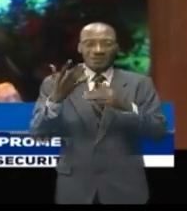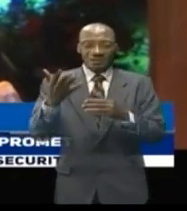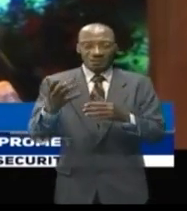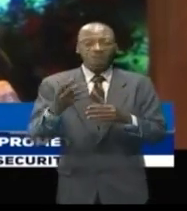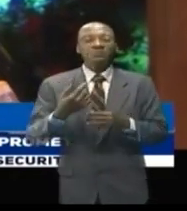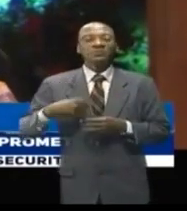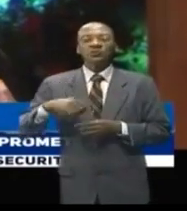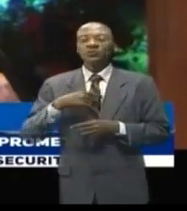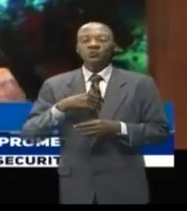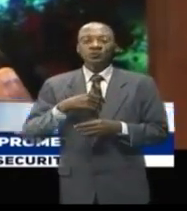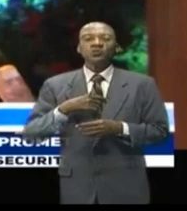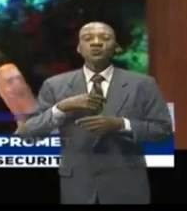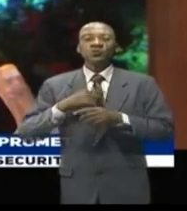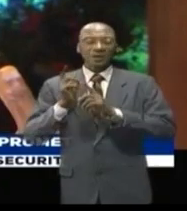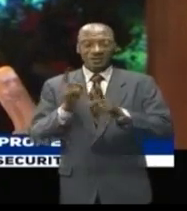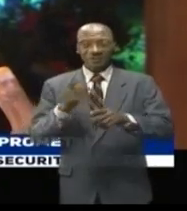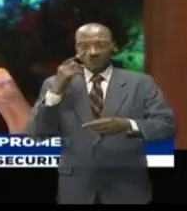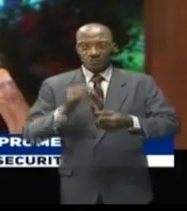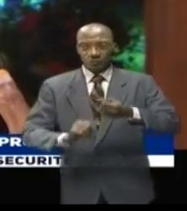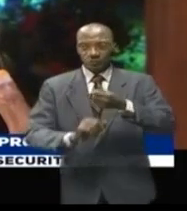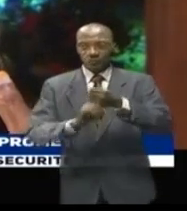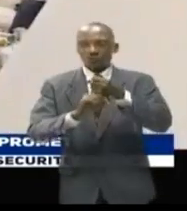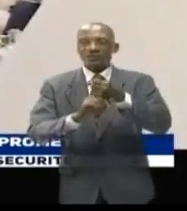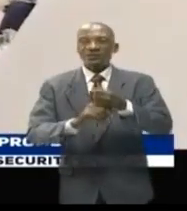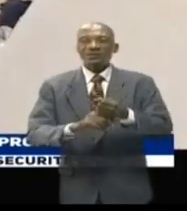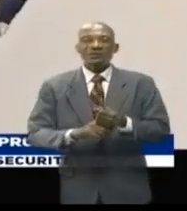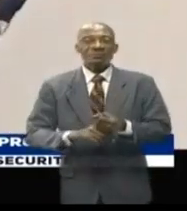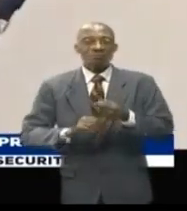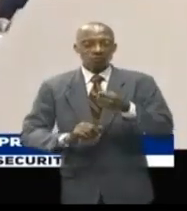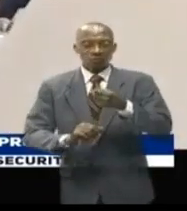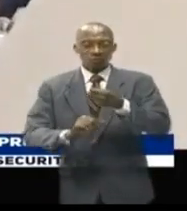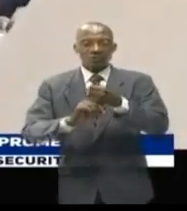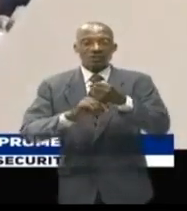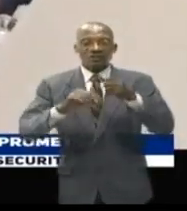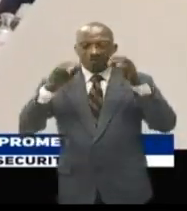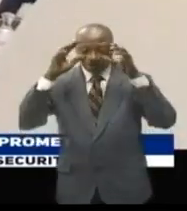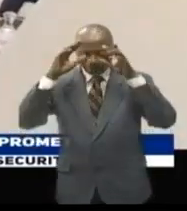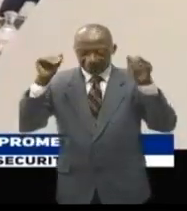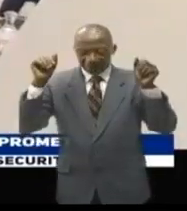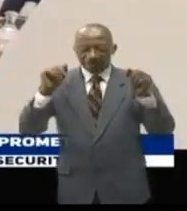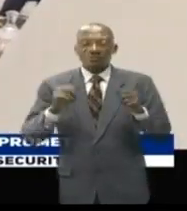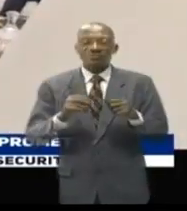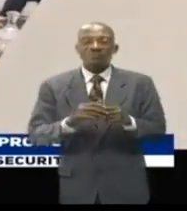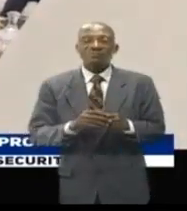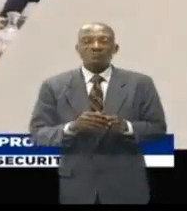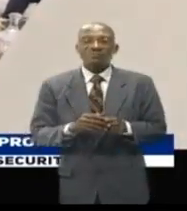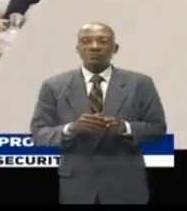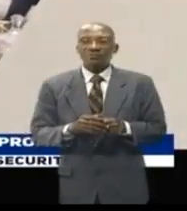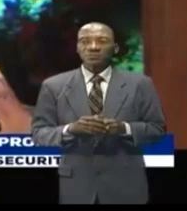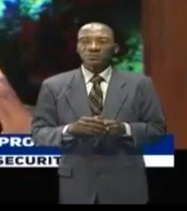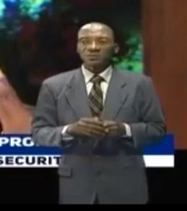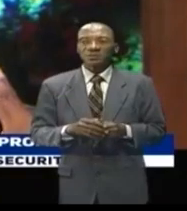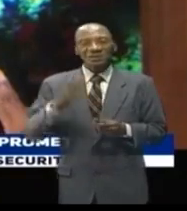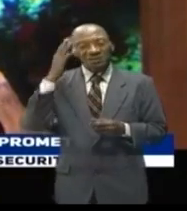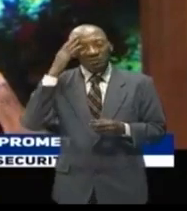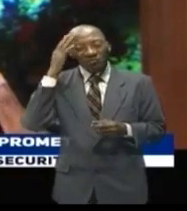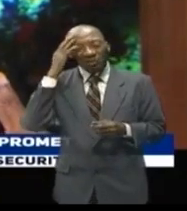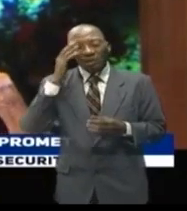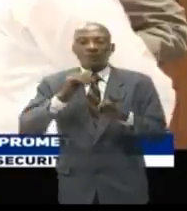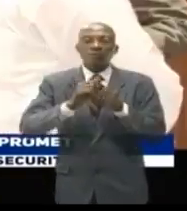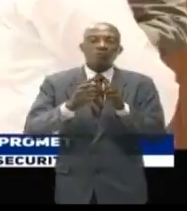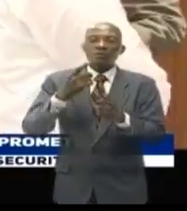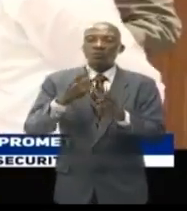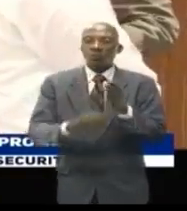bonne volonté on a rien de spécial à dire mais surtout que nous sommes là pour entendre des frères en Pays de la